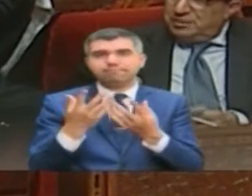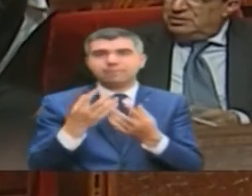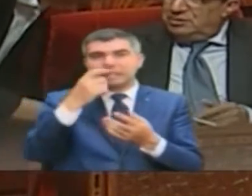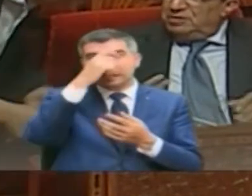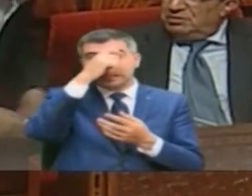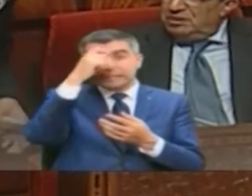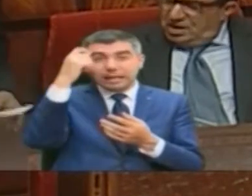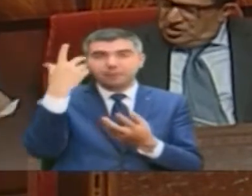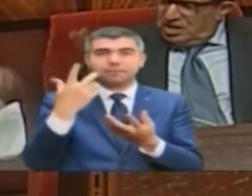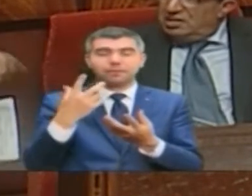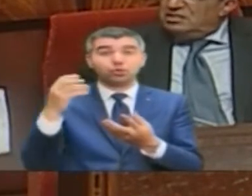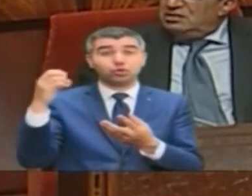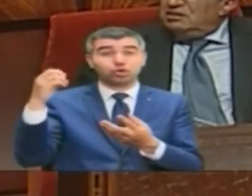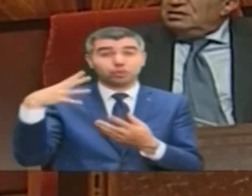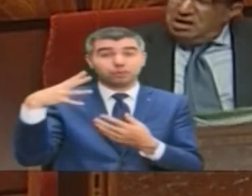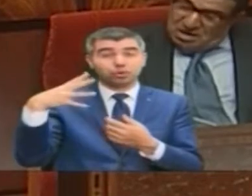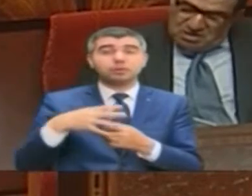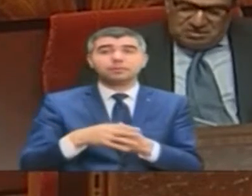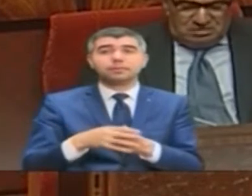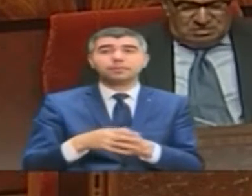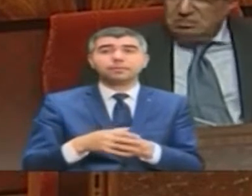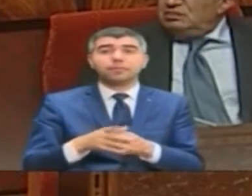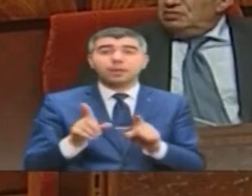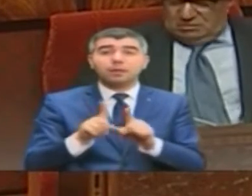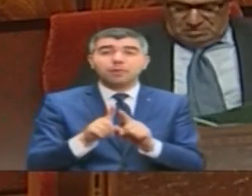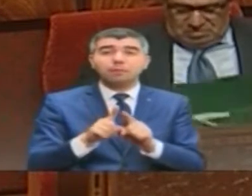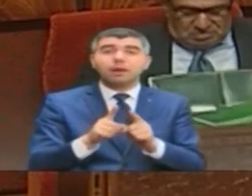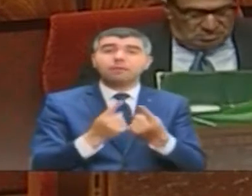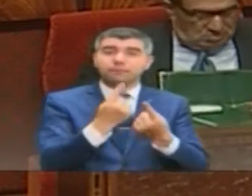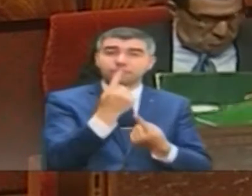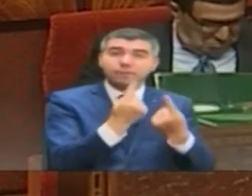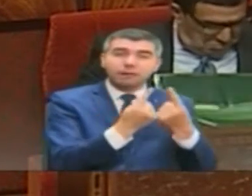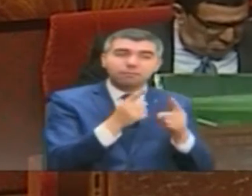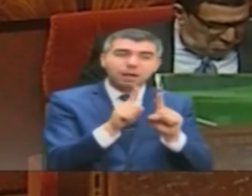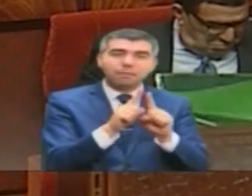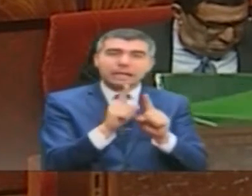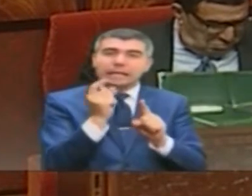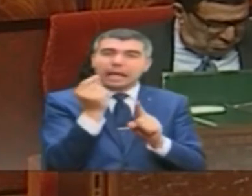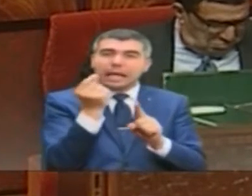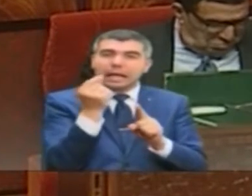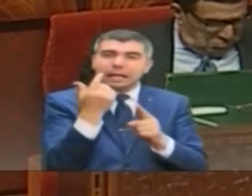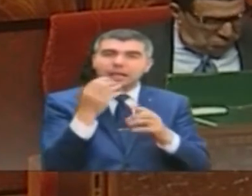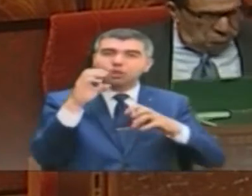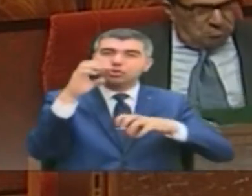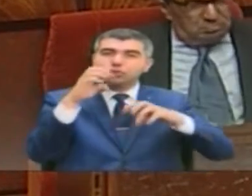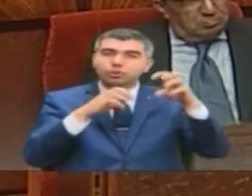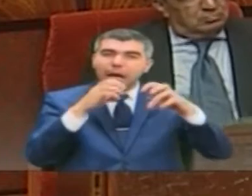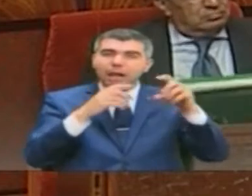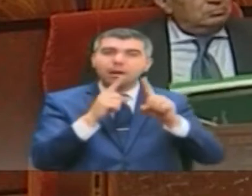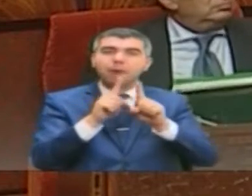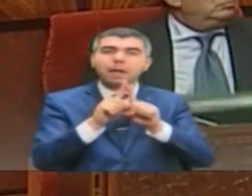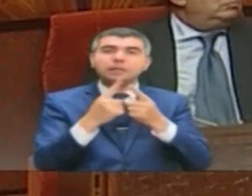عام مرتبطه بالجفاف الهيكلي بضعف او انقطاع التساقطات المطاريه لفترات طويله